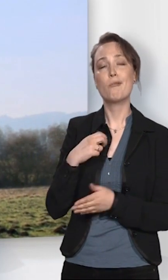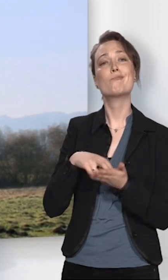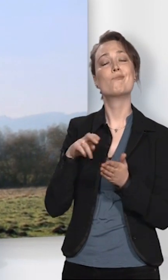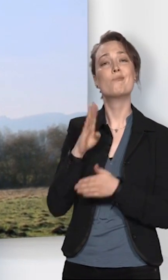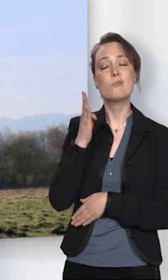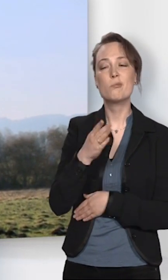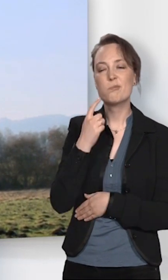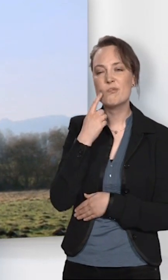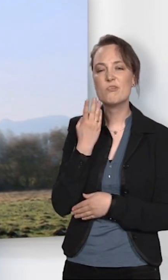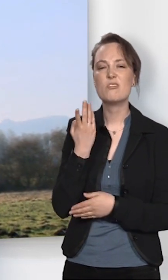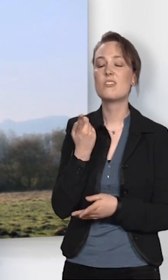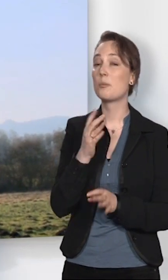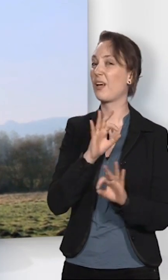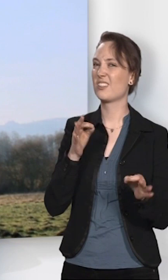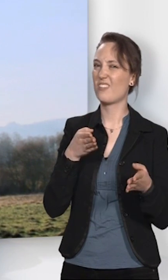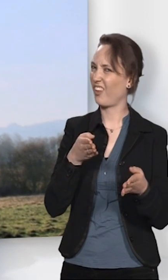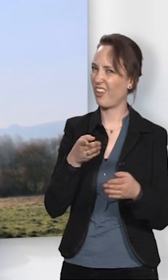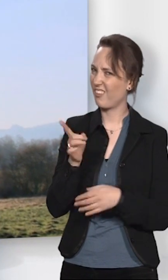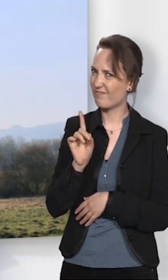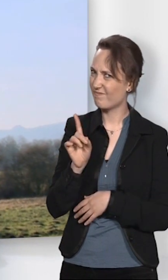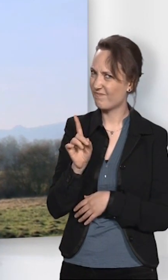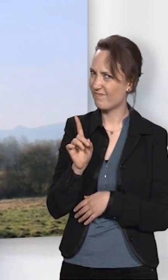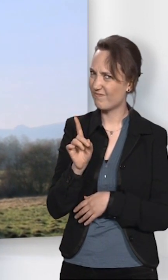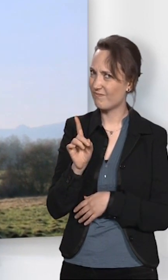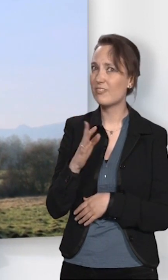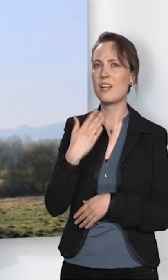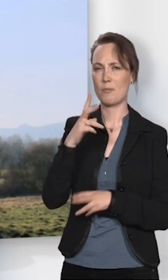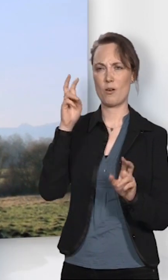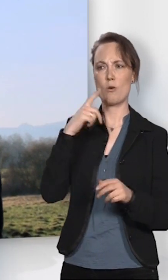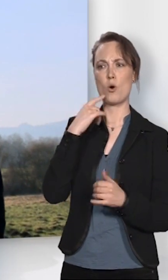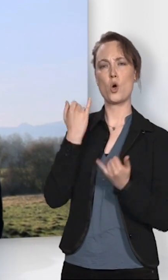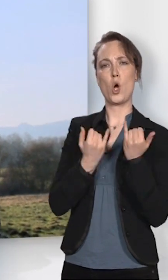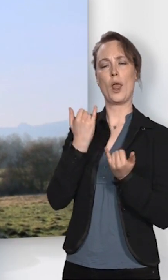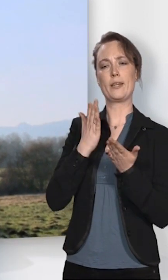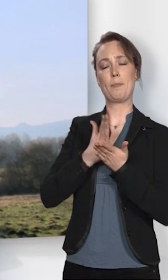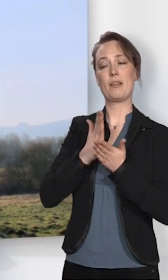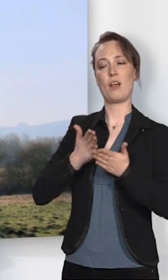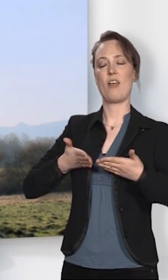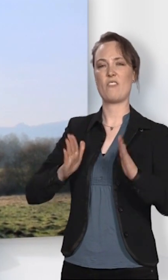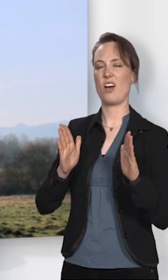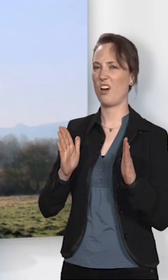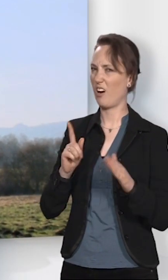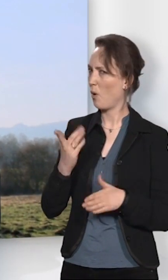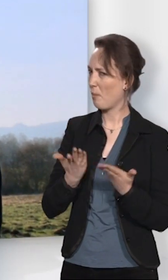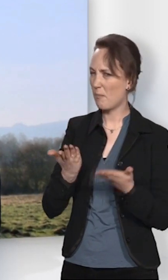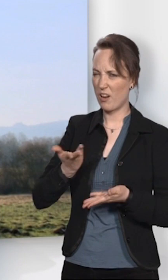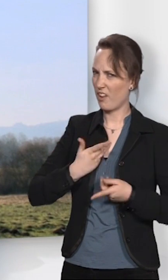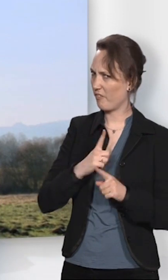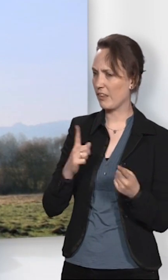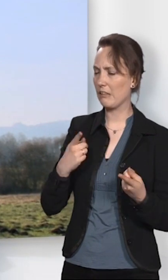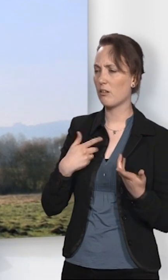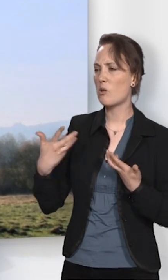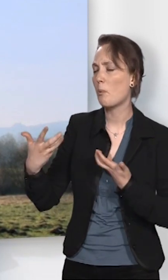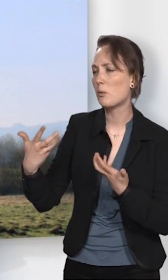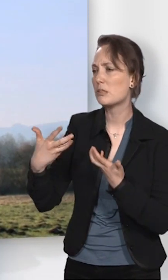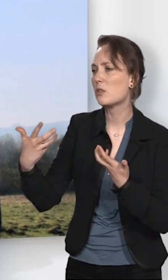nicht unbedingt der beste Weg. Auch der goldene Mittelweg übrigens hat mich nicht immer zum Ziel gebracht. Zu oft waren Kompromisse